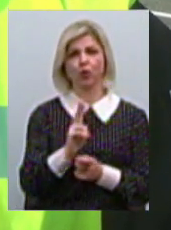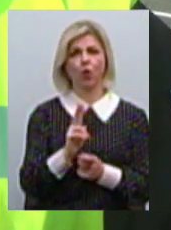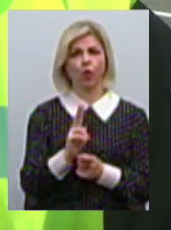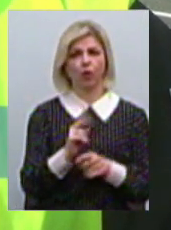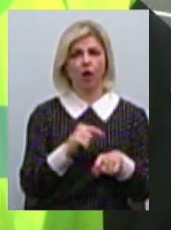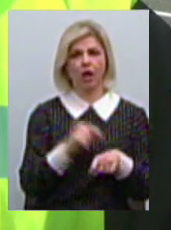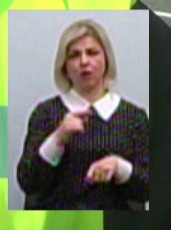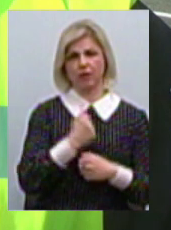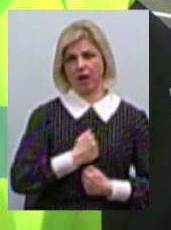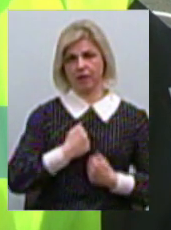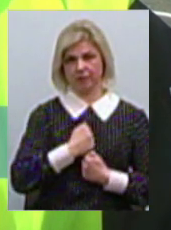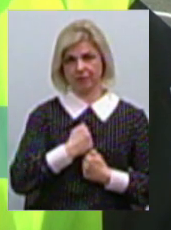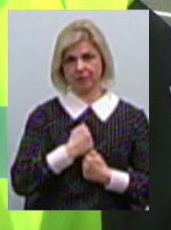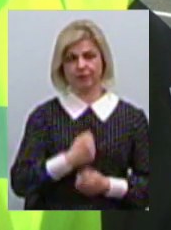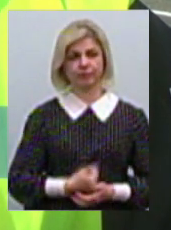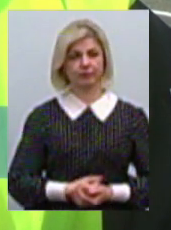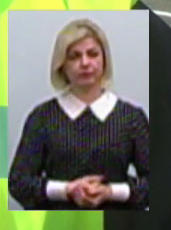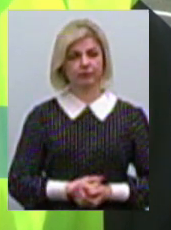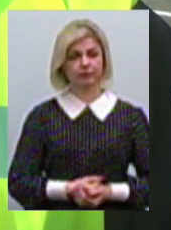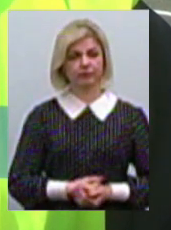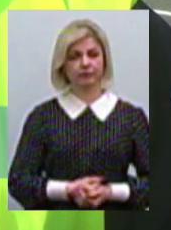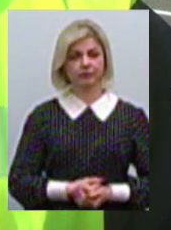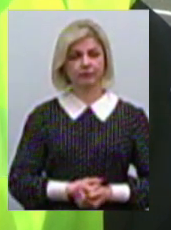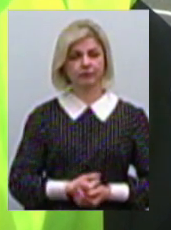реагують агресивно. Ну, це я